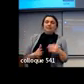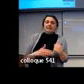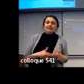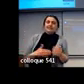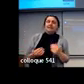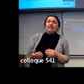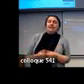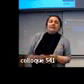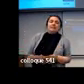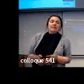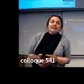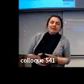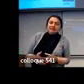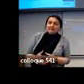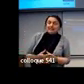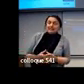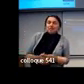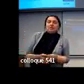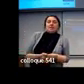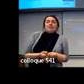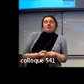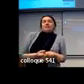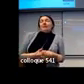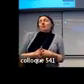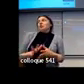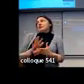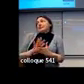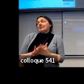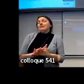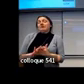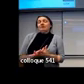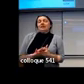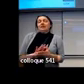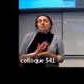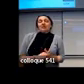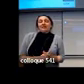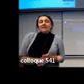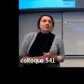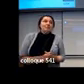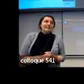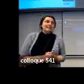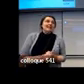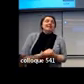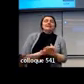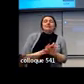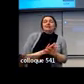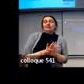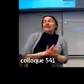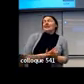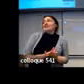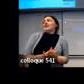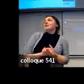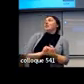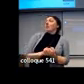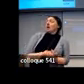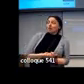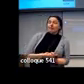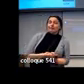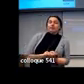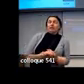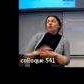guide pour la pratique et l'apprentissage ». C'est vraiment une initiative qui vient de bibliothécaires universitaires